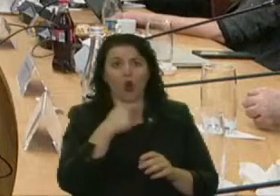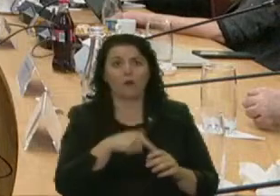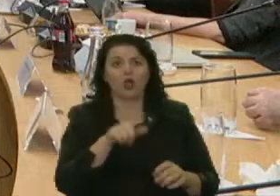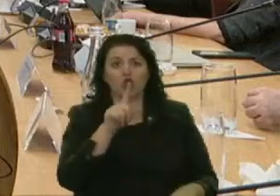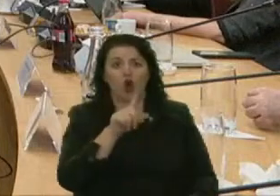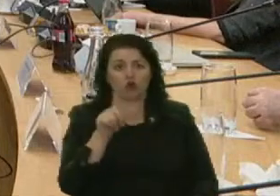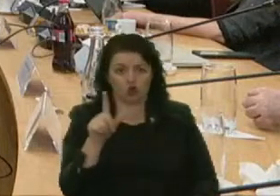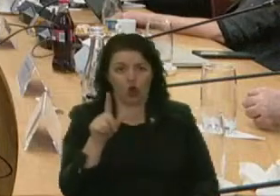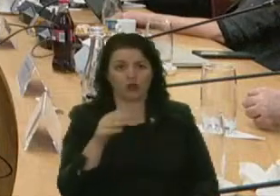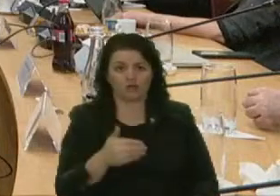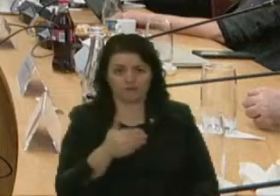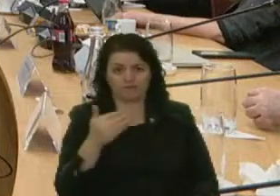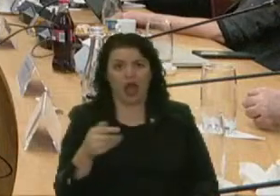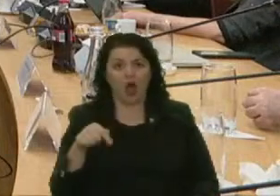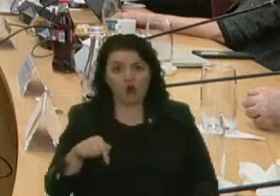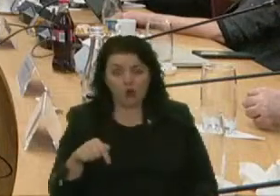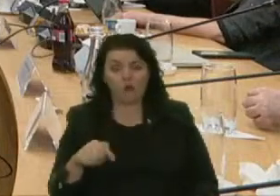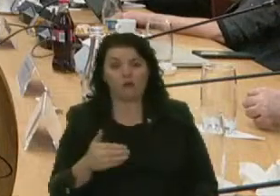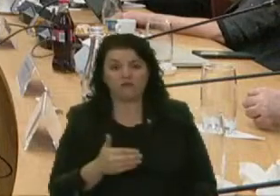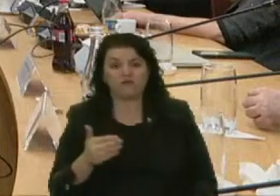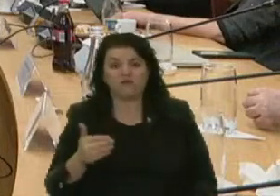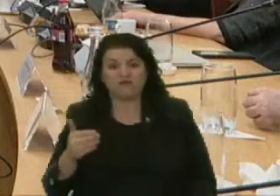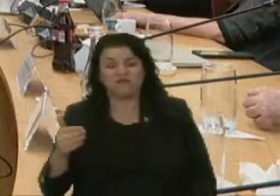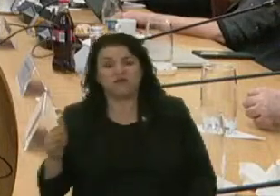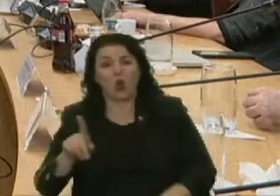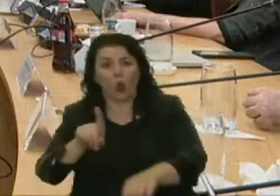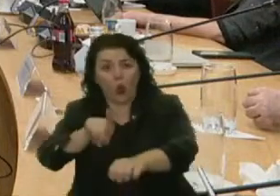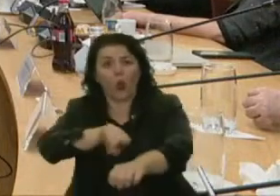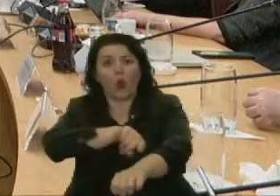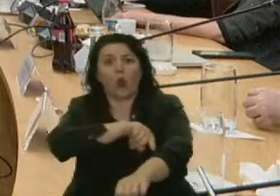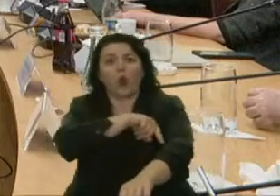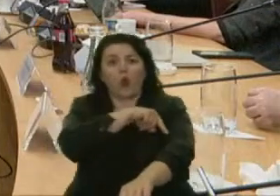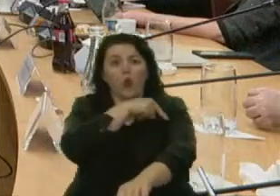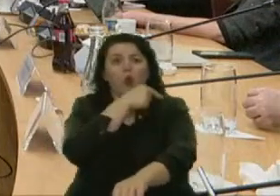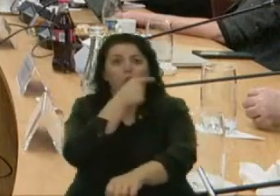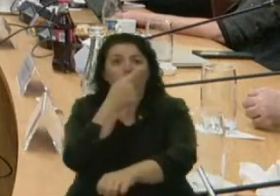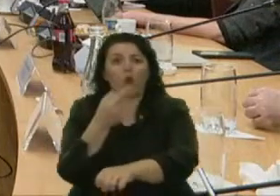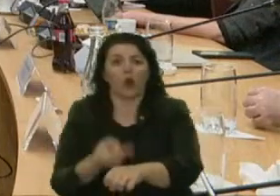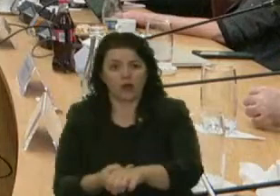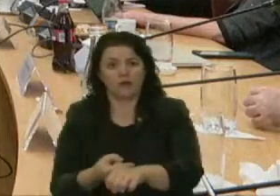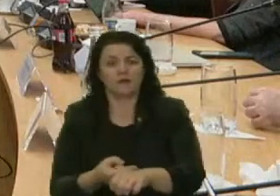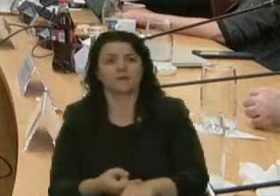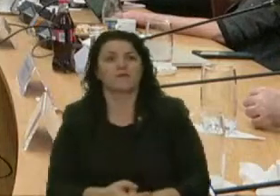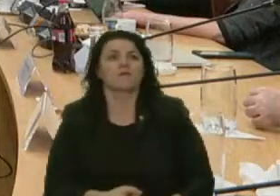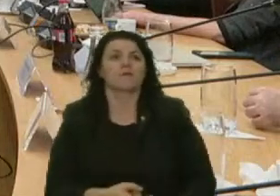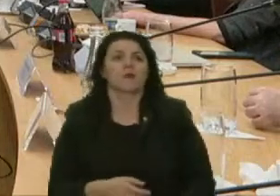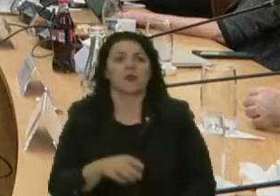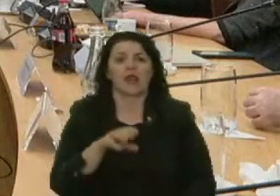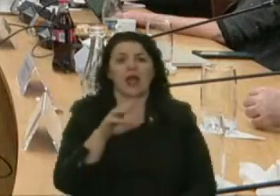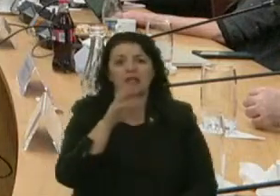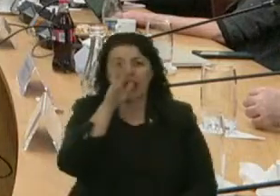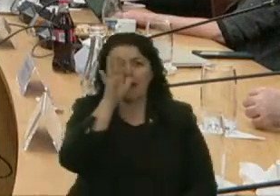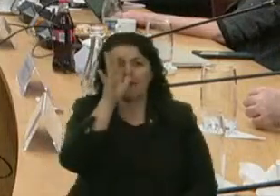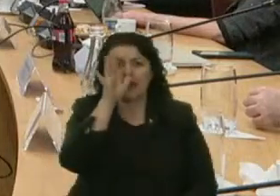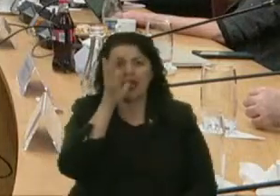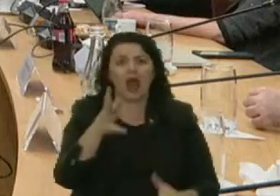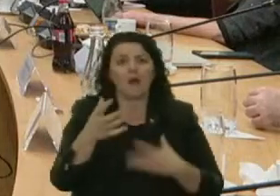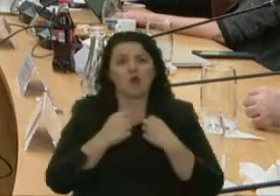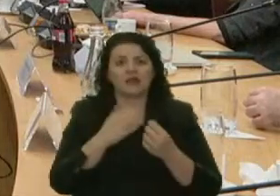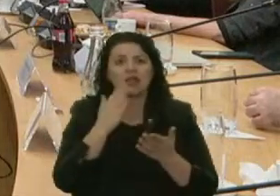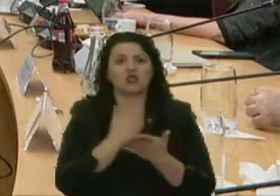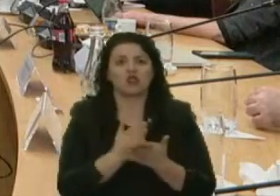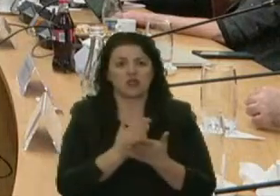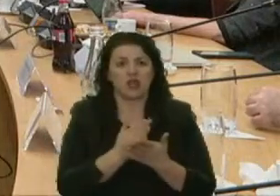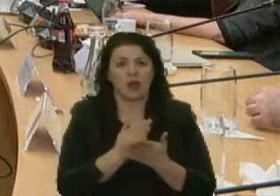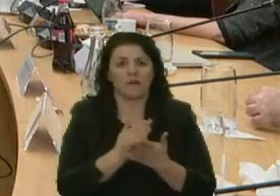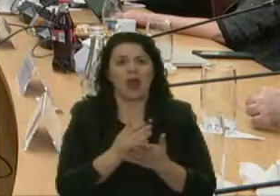amintesc suntem în 2024 în Aprilie 2022 citat din ședință de consiliu local Am luat decizia de a merge pe